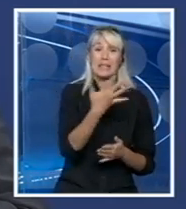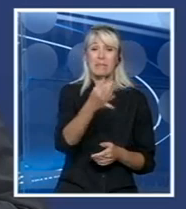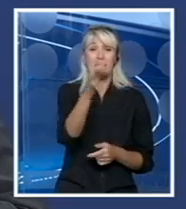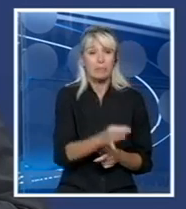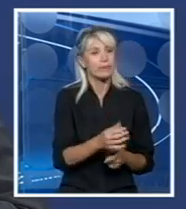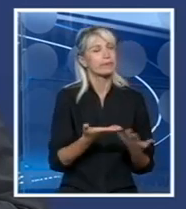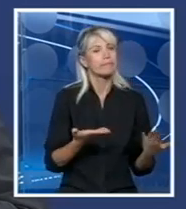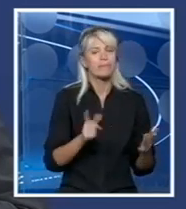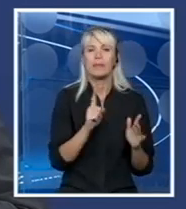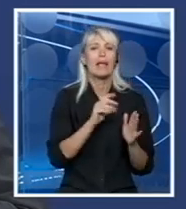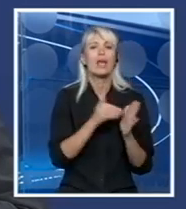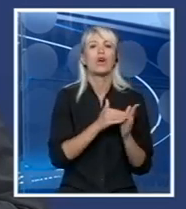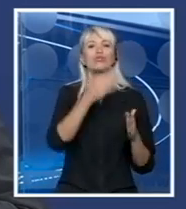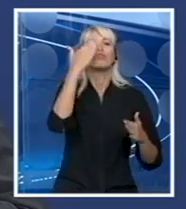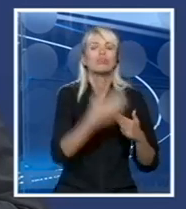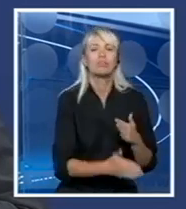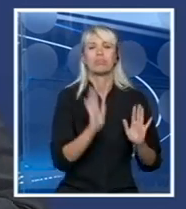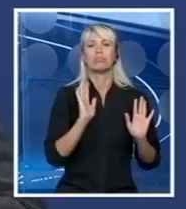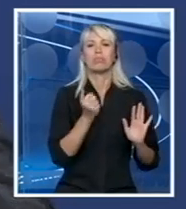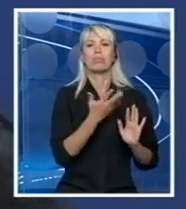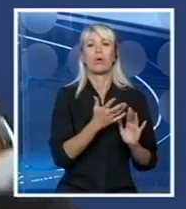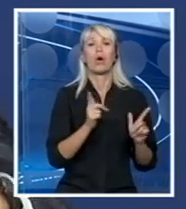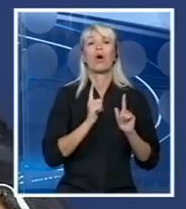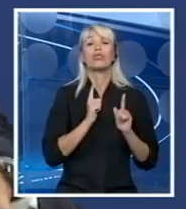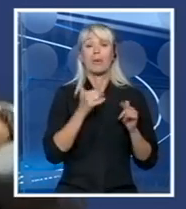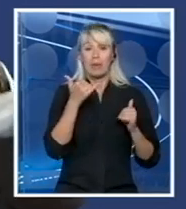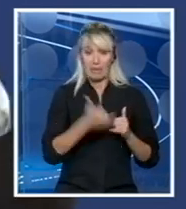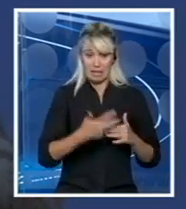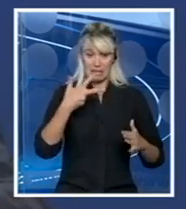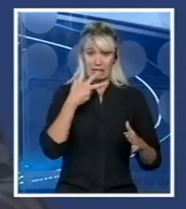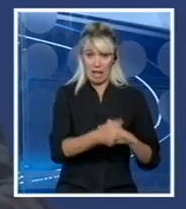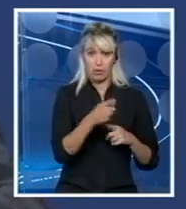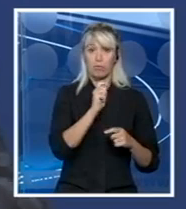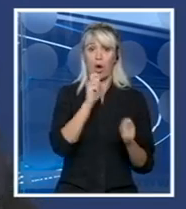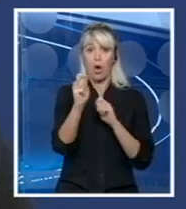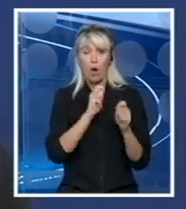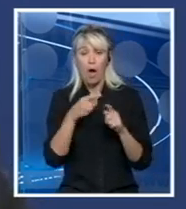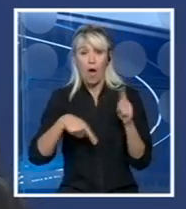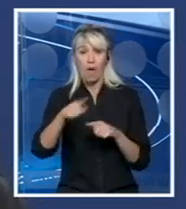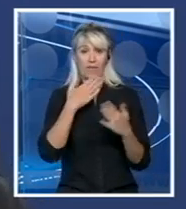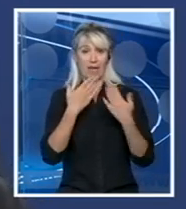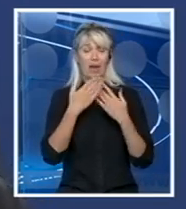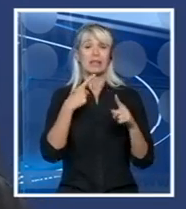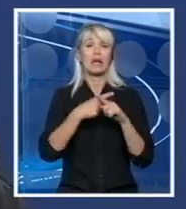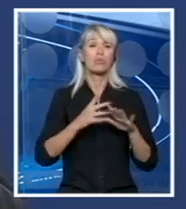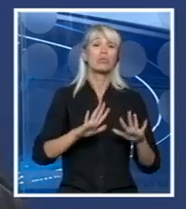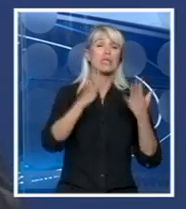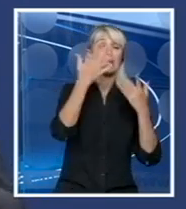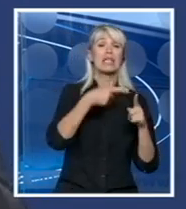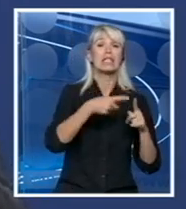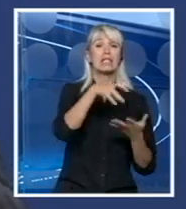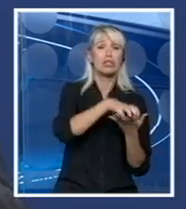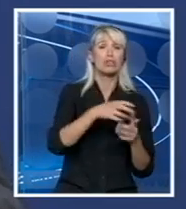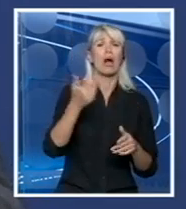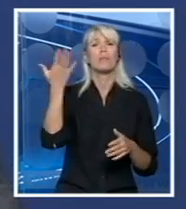dalje nije konačan broj, jer mi uputstvo stručno, tek posle ovo današnje konferencije i današnjeg kriznog štaba, prethodnog razgovora, prošle nedelje, znači